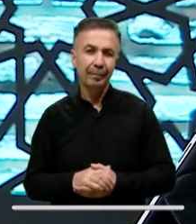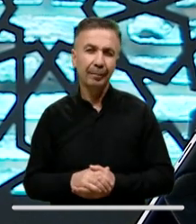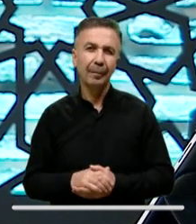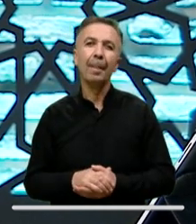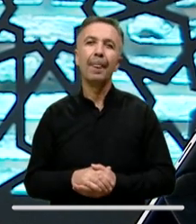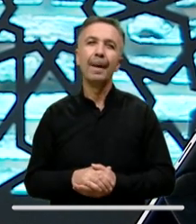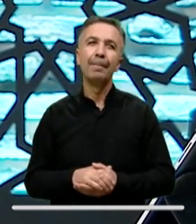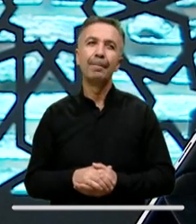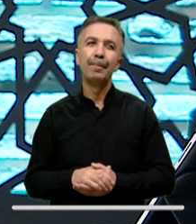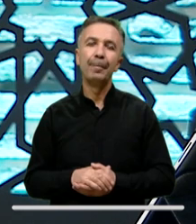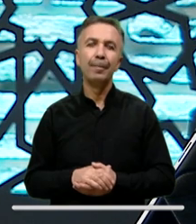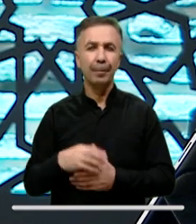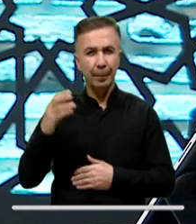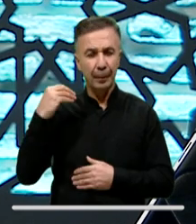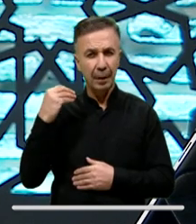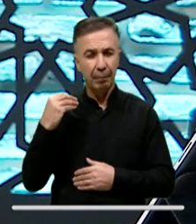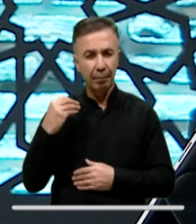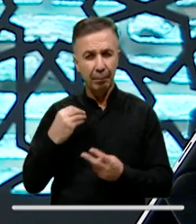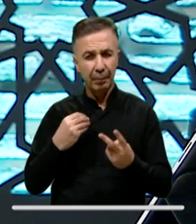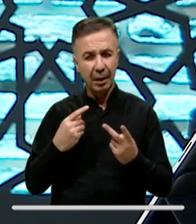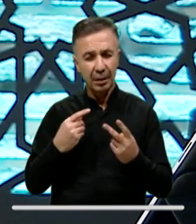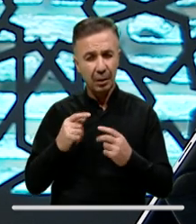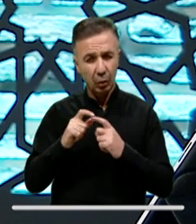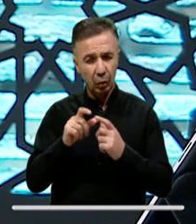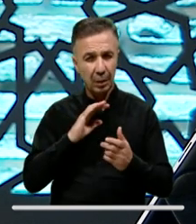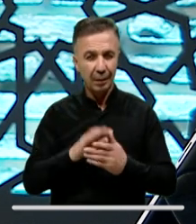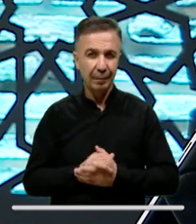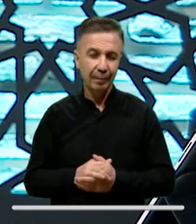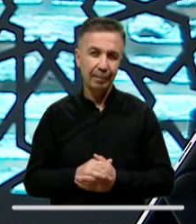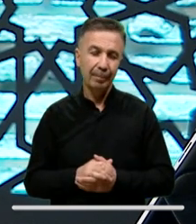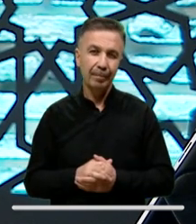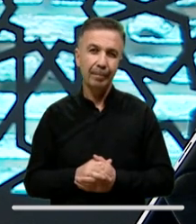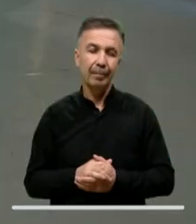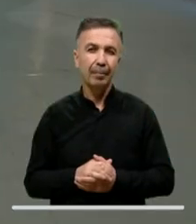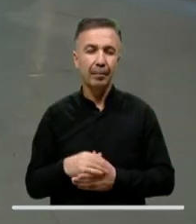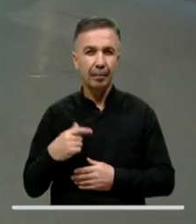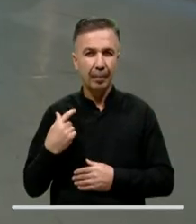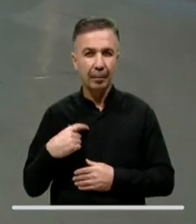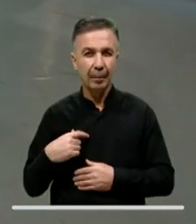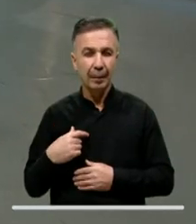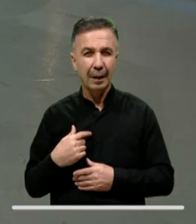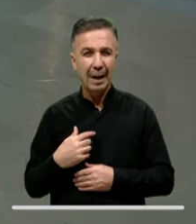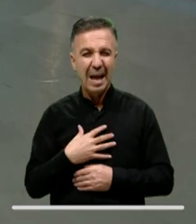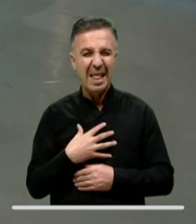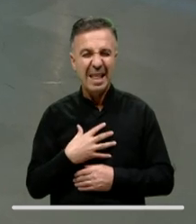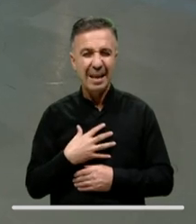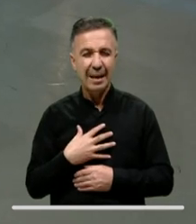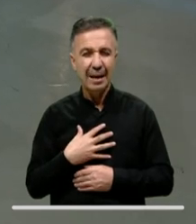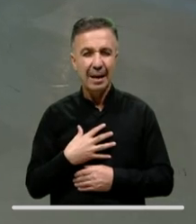Buyursunlar. Hocam benim size birkaç tane sorum olacaktı. Buyurun. Özellikle dini nikah